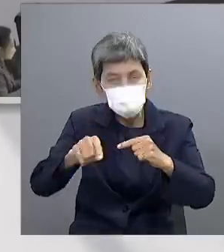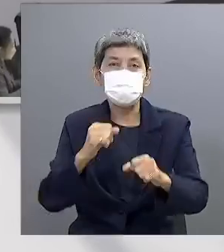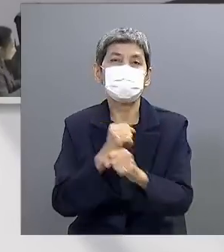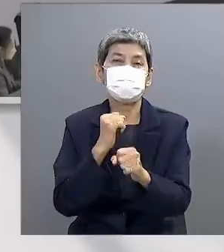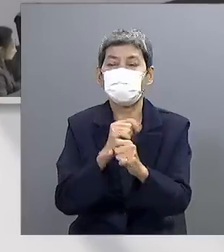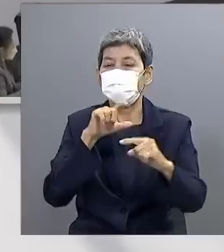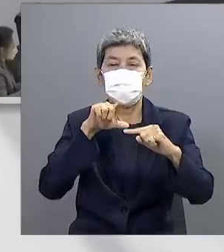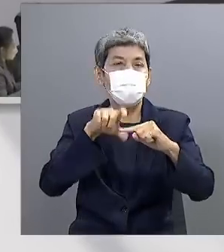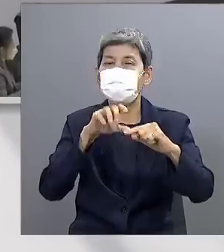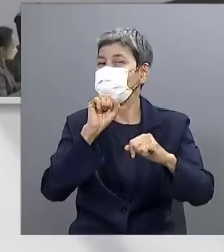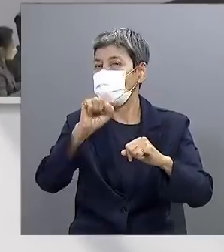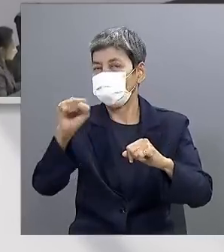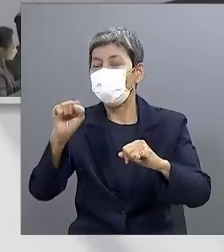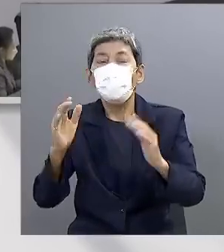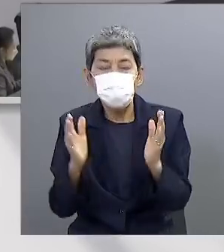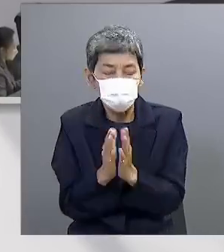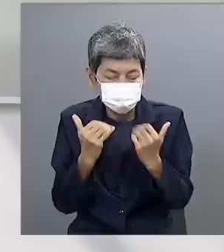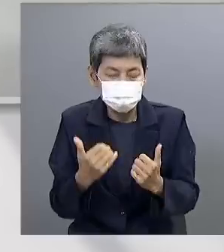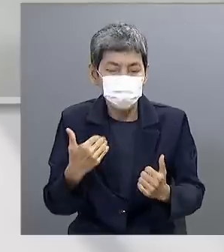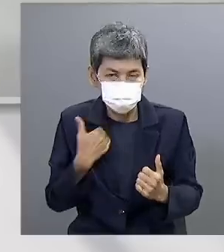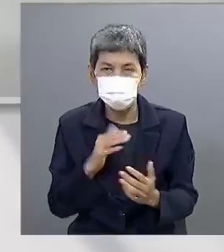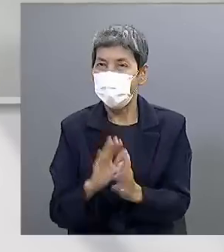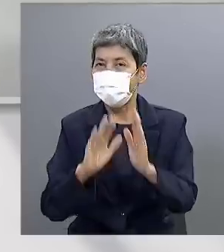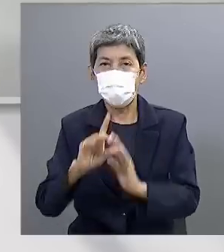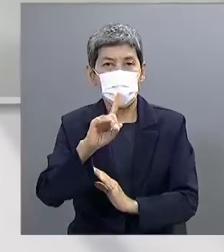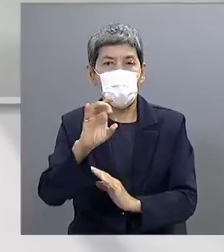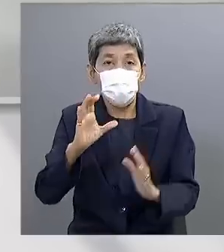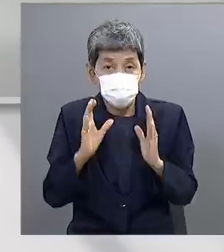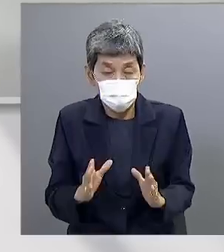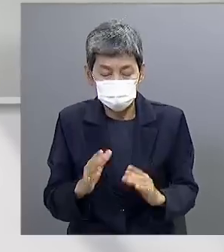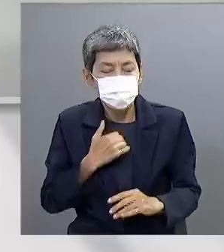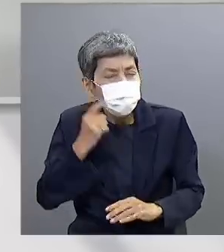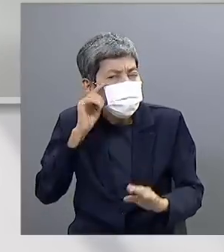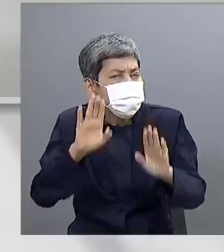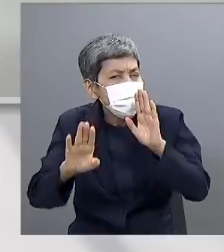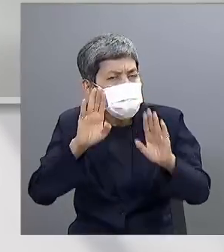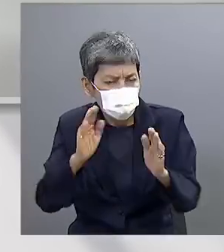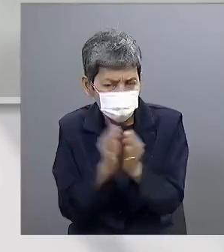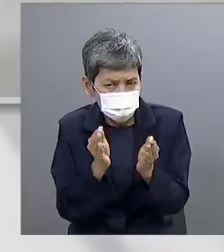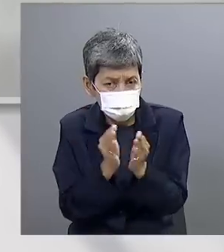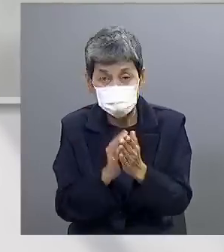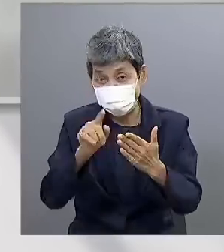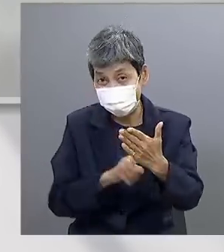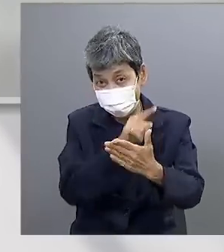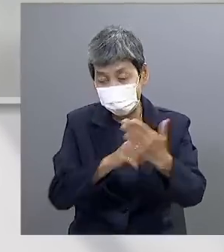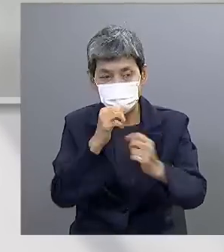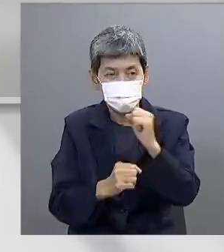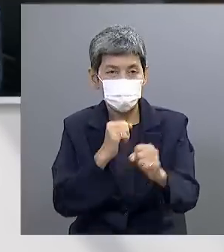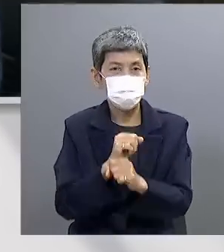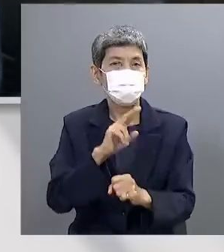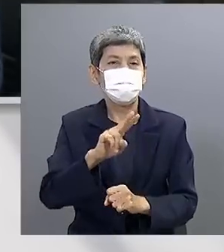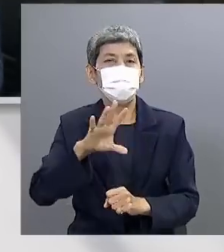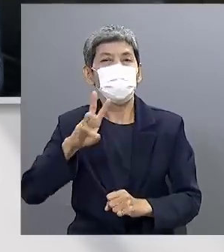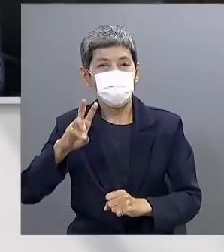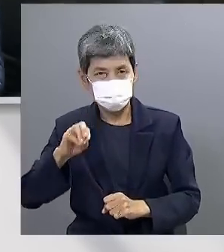บนี้รวมแล้วจะได้100คนเมื่อลองเทียบกับคะแนนในสนามเลือกตั้งปี2562จ